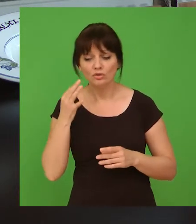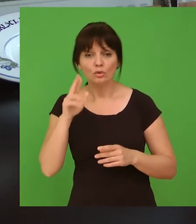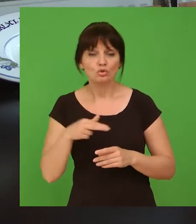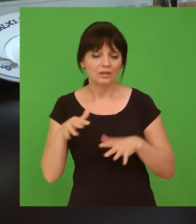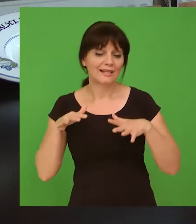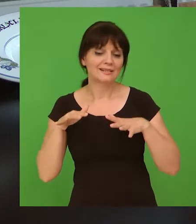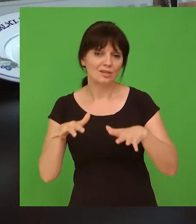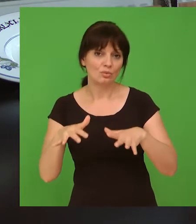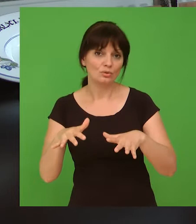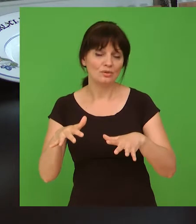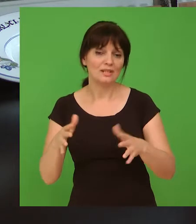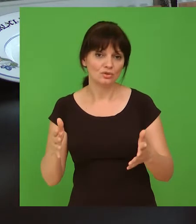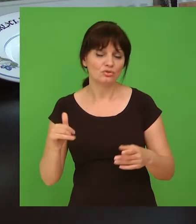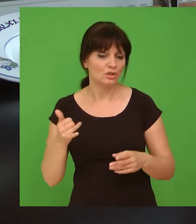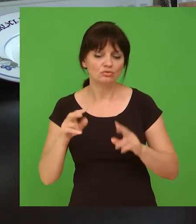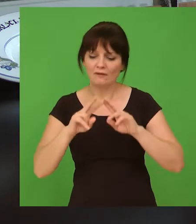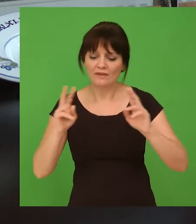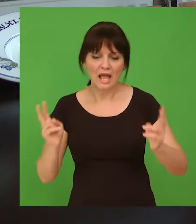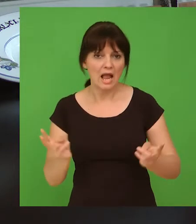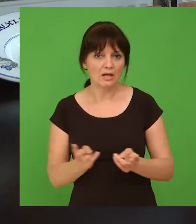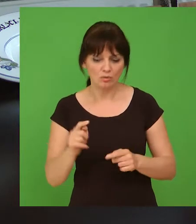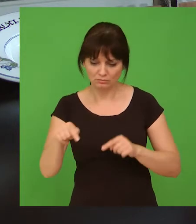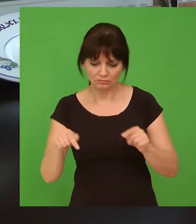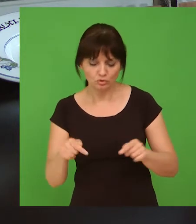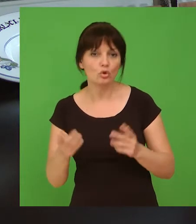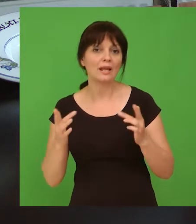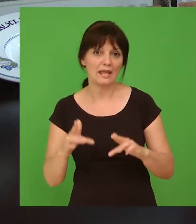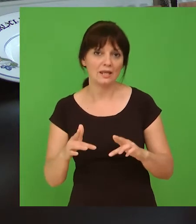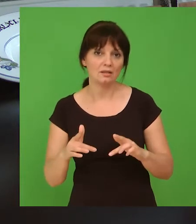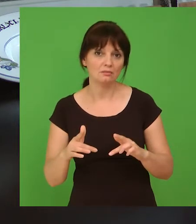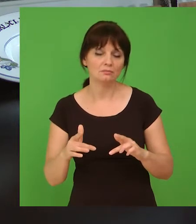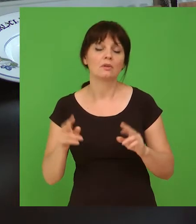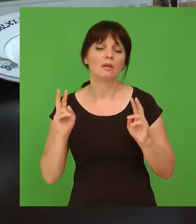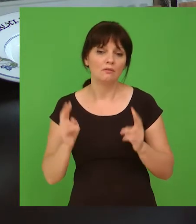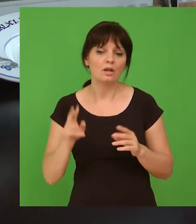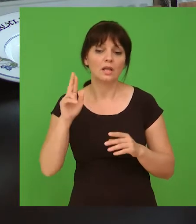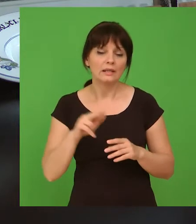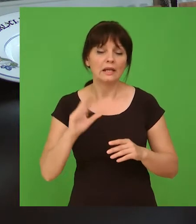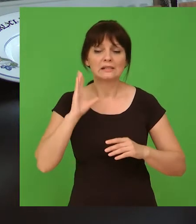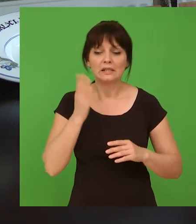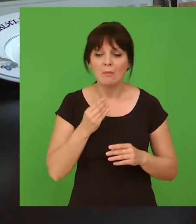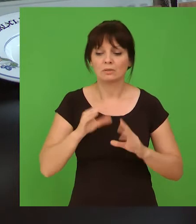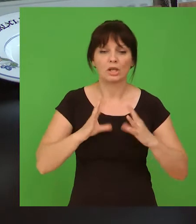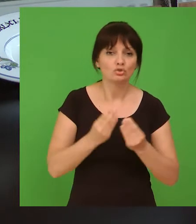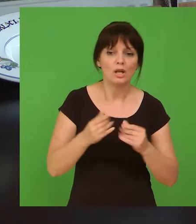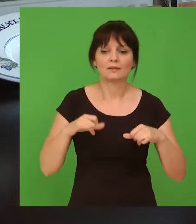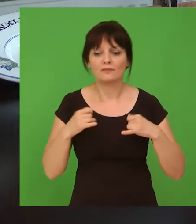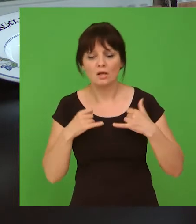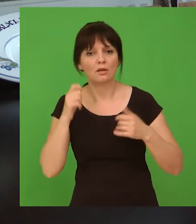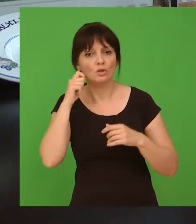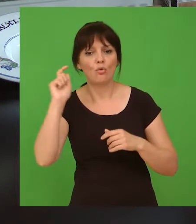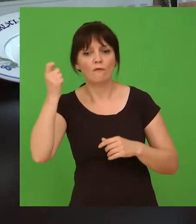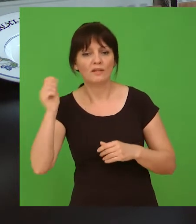üldözés tekintetében sokfelé a világon úgy, hogy keresztény emberek, családok, fiatalok, nők, férfiak,